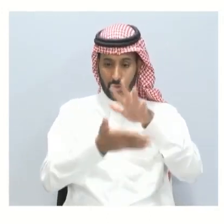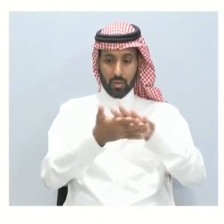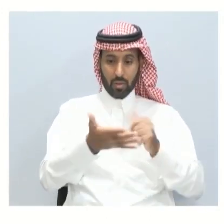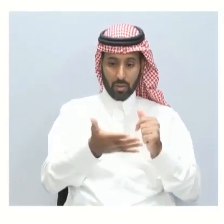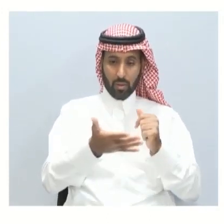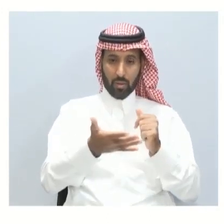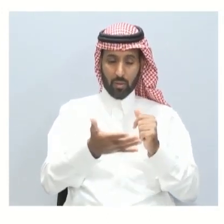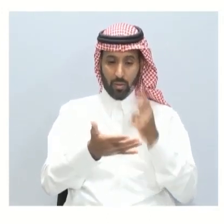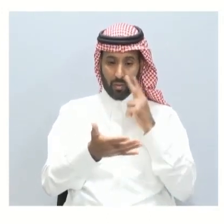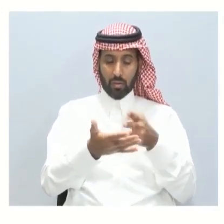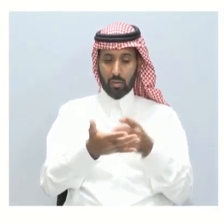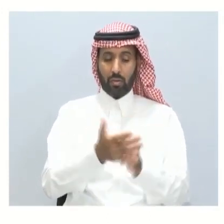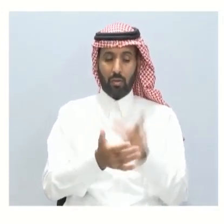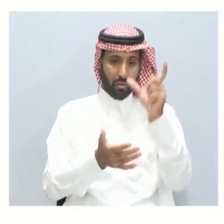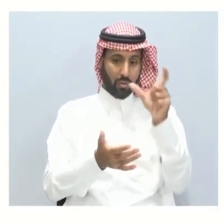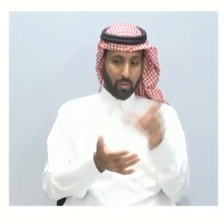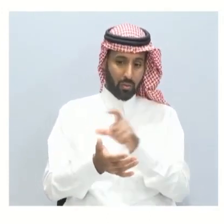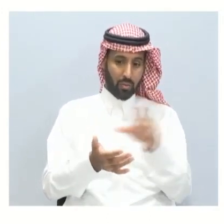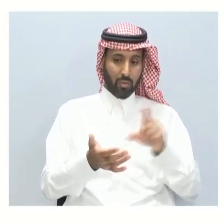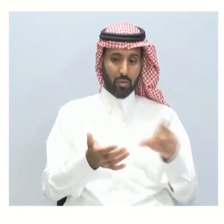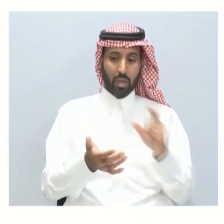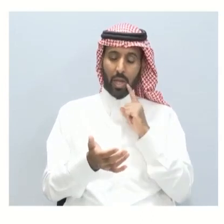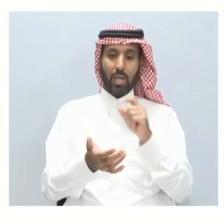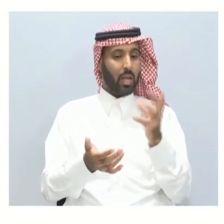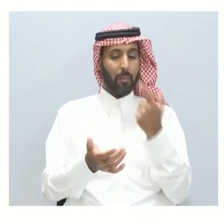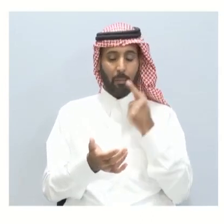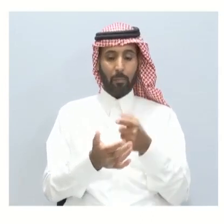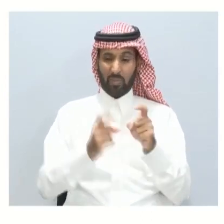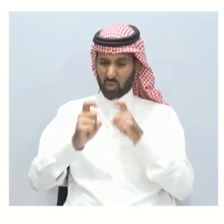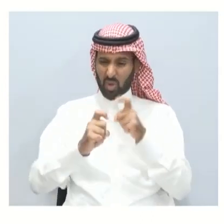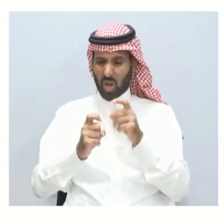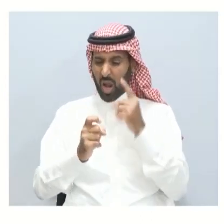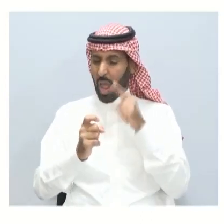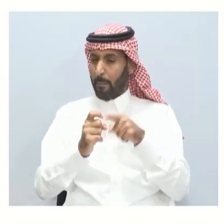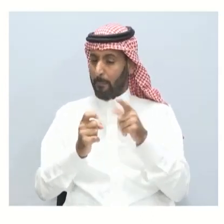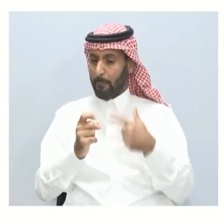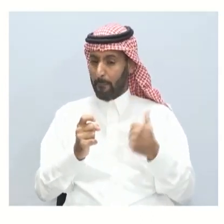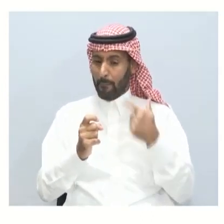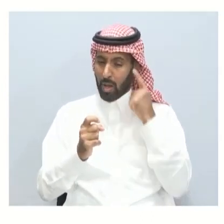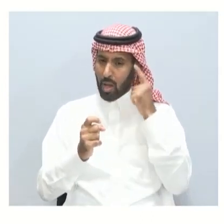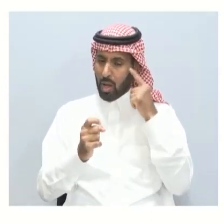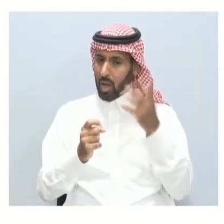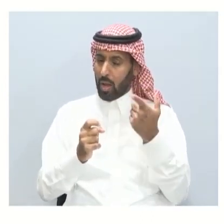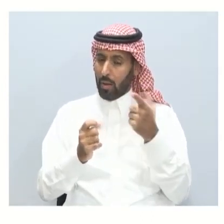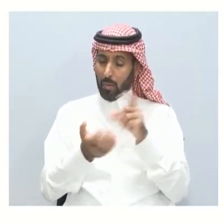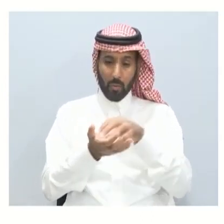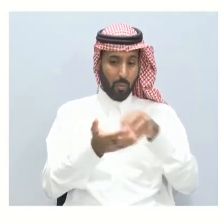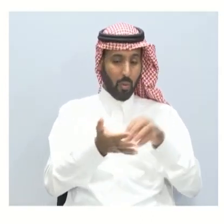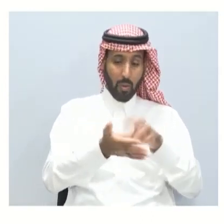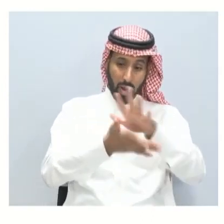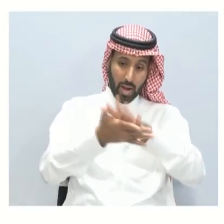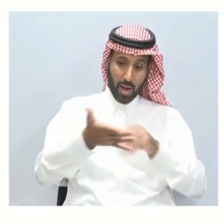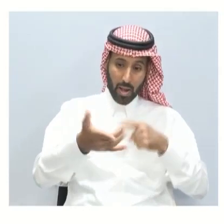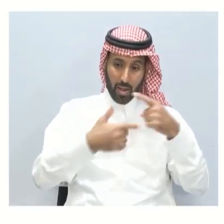لدينا استخدمت جميعها فيها الترميز الالكتروني اذا هذا لا يعوقني عن معرفه اين يقع